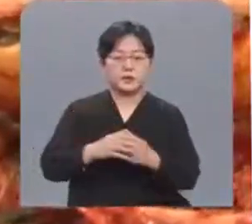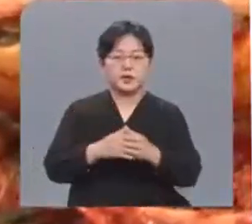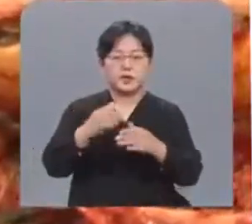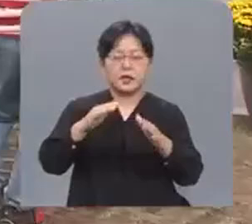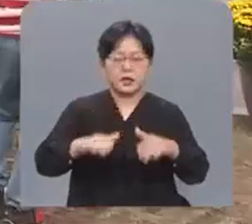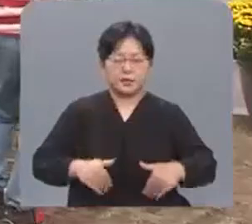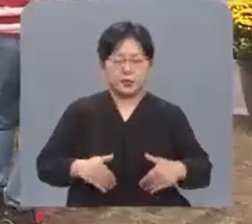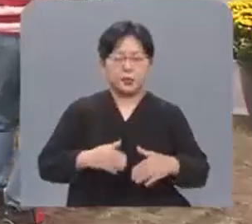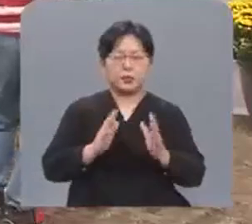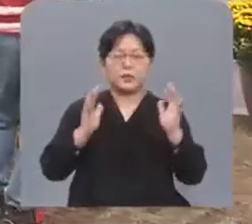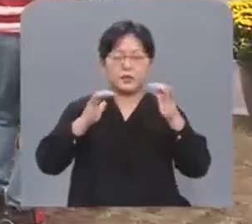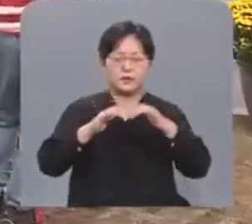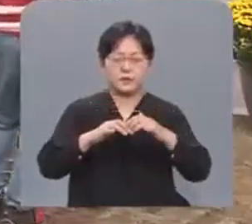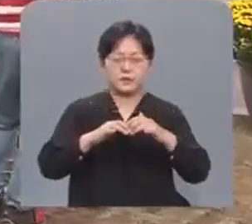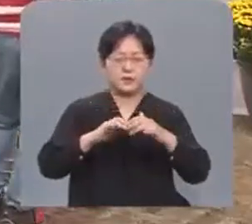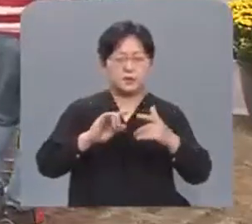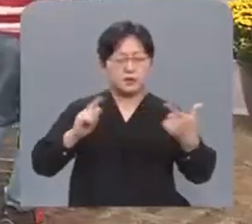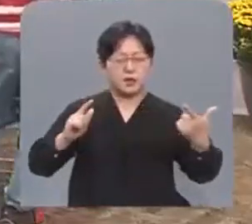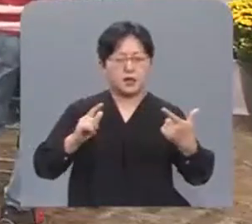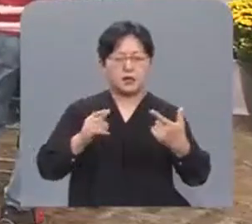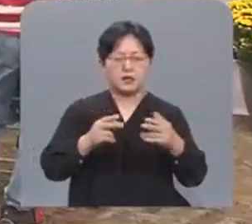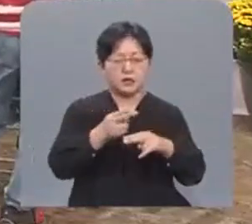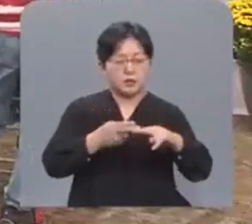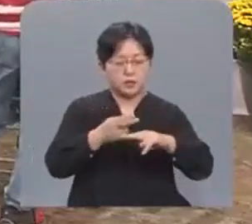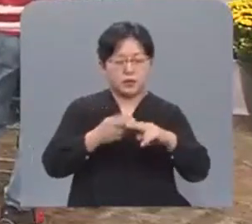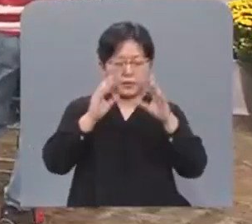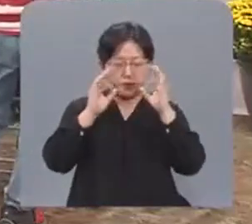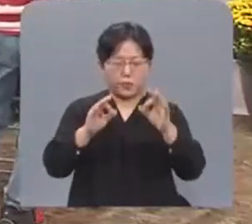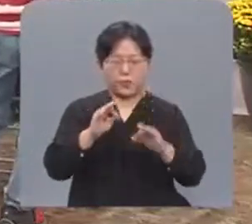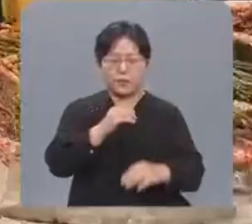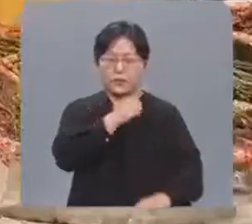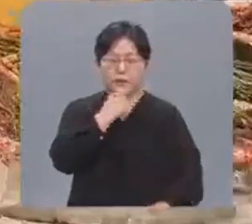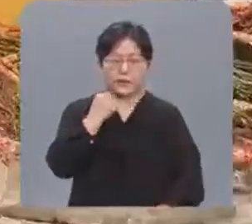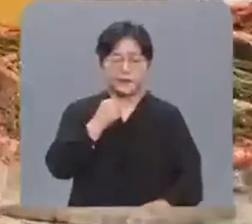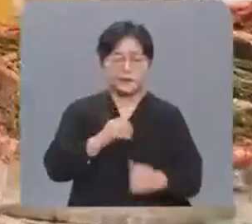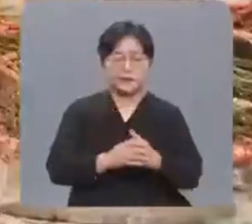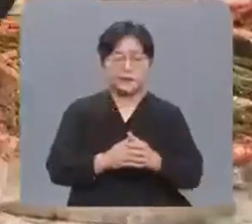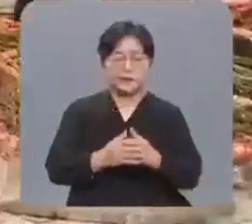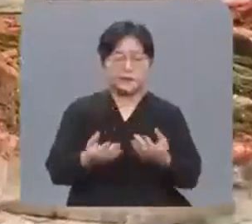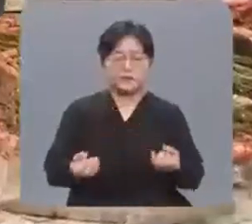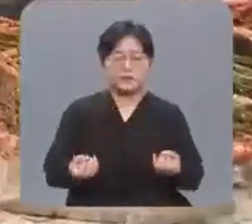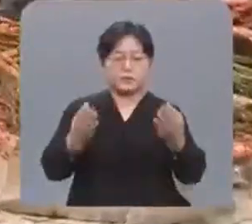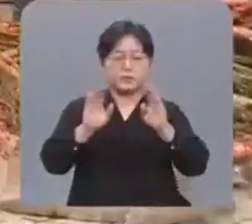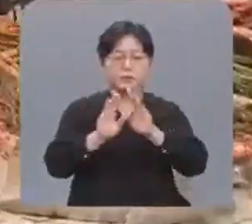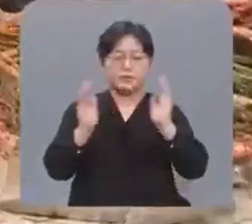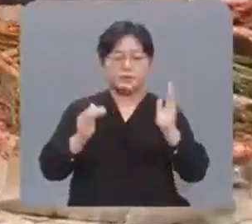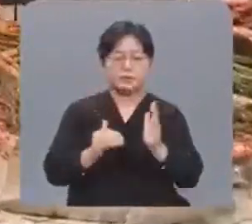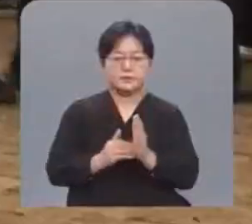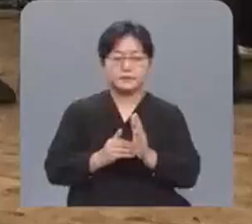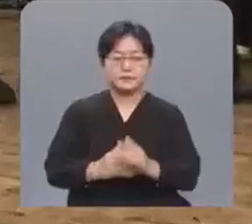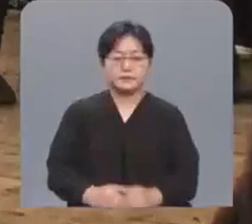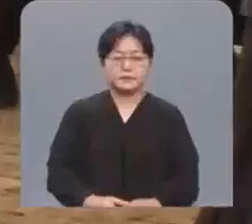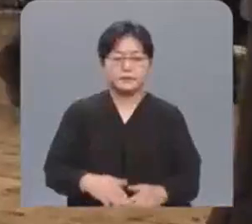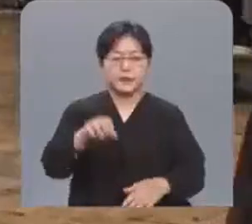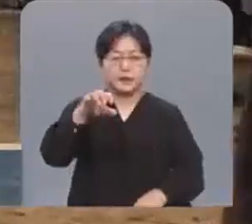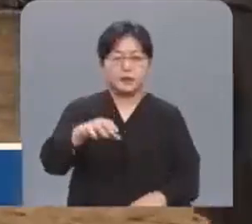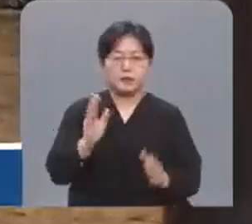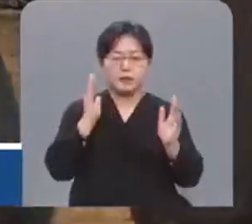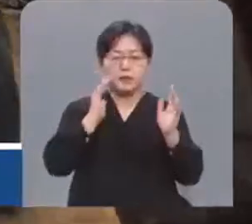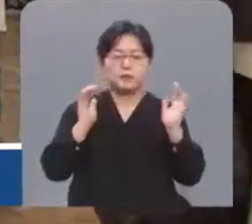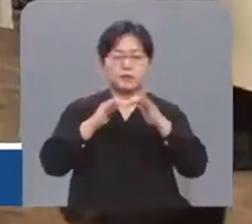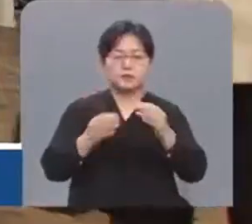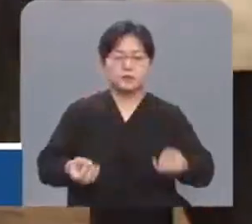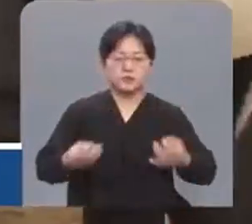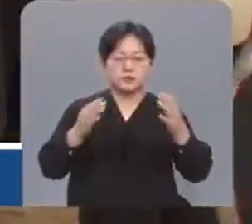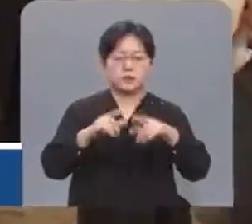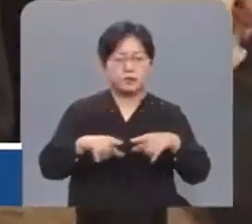남도 김치와 다양한 이색 요리를 한자리에서 맛보고 즐길 수 있는 김치축제도 개막했습니다. 이곳